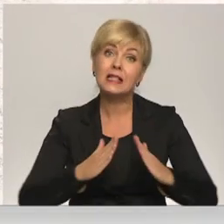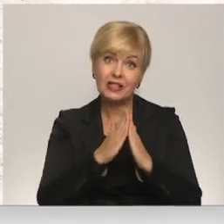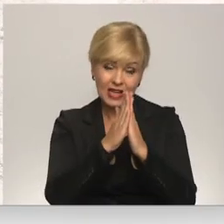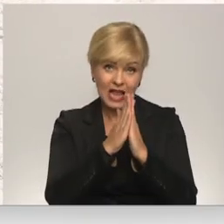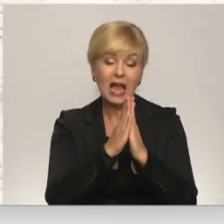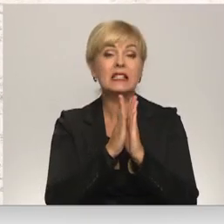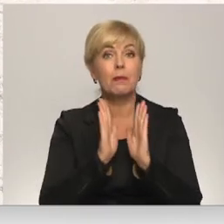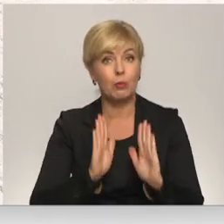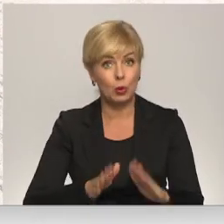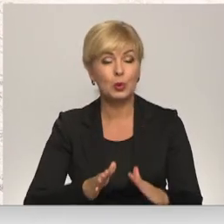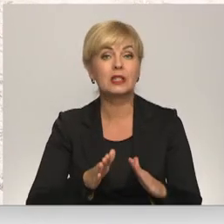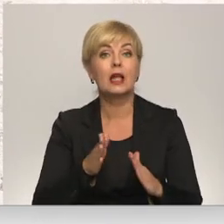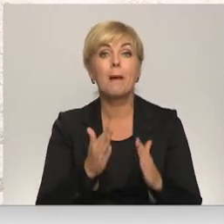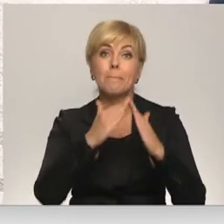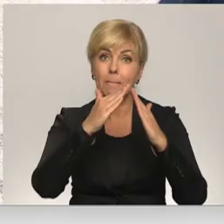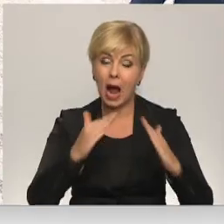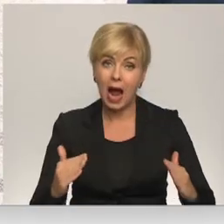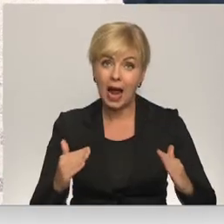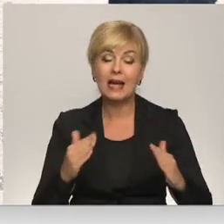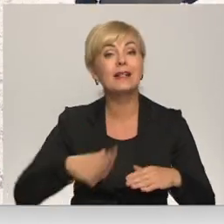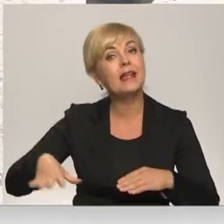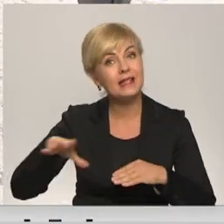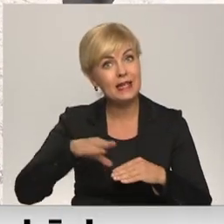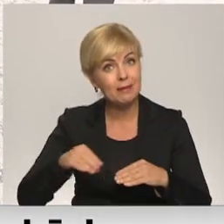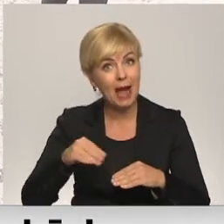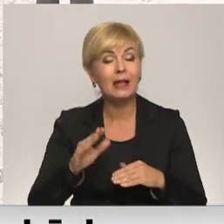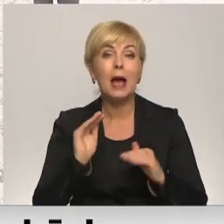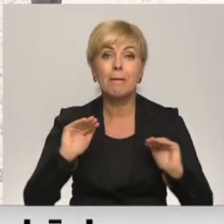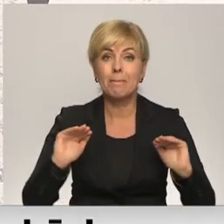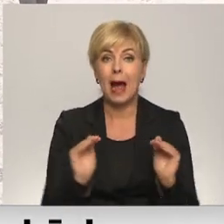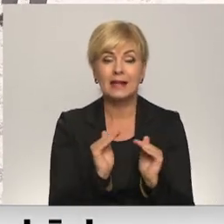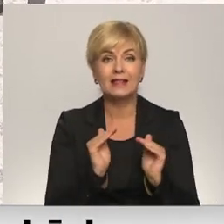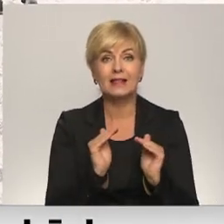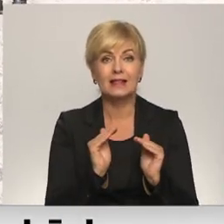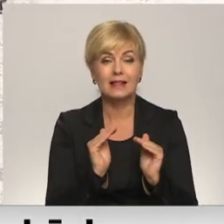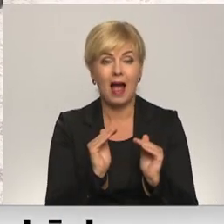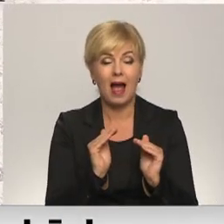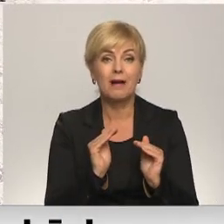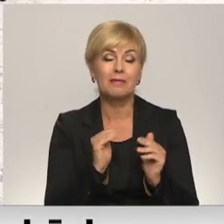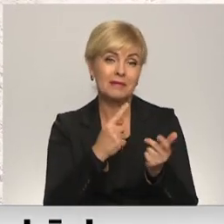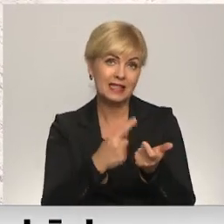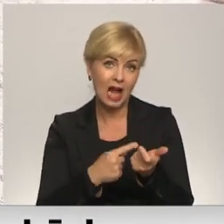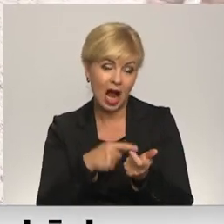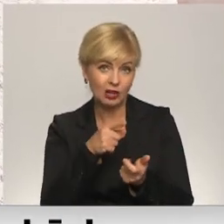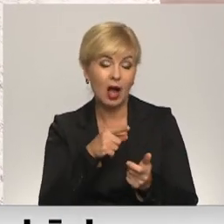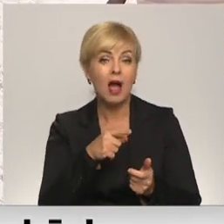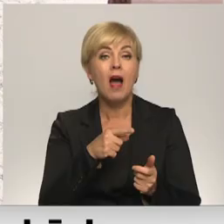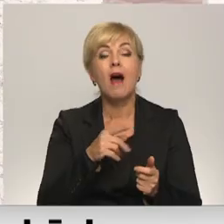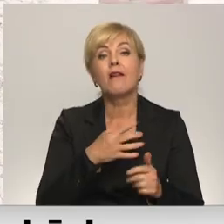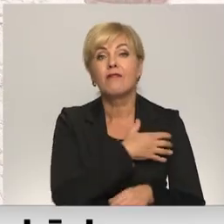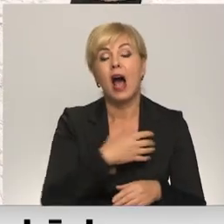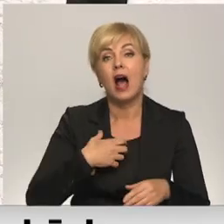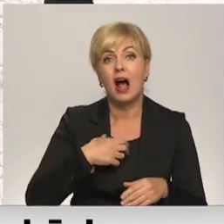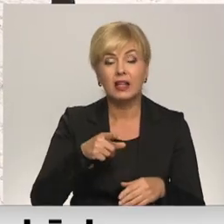svētkus mājās, ģimenes lokā, ļoti maziņā lokā. Vai jūs ietekmējat tas, ka valdība ir mīkstinājusi šogad uz